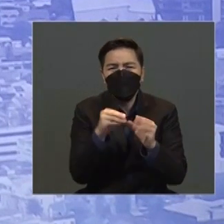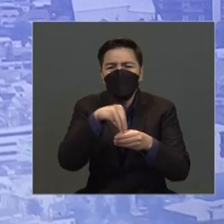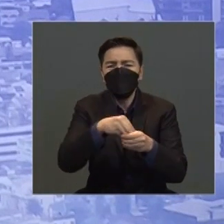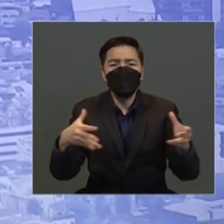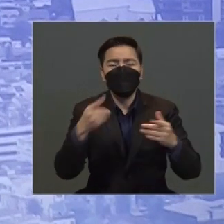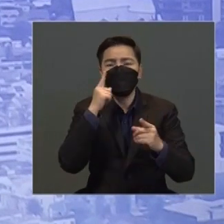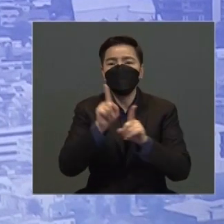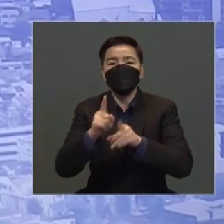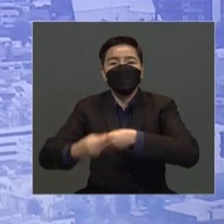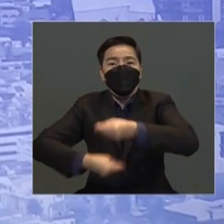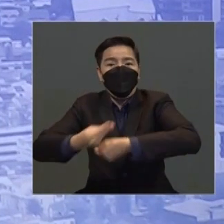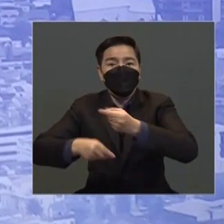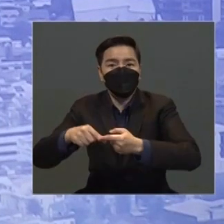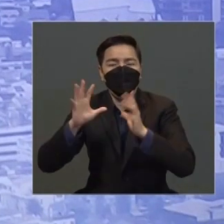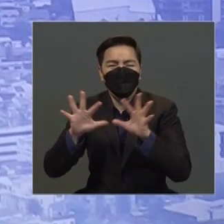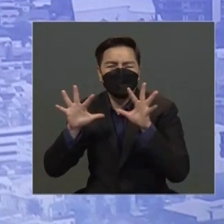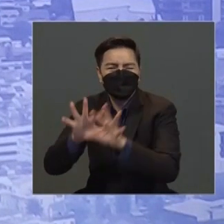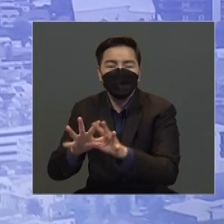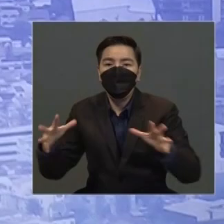อย่างตลาดอย่างนี้เป็นต้นนะคะ